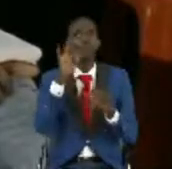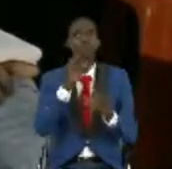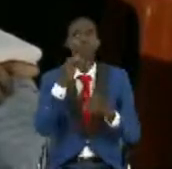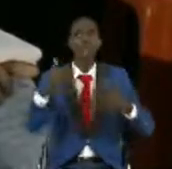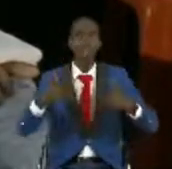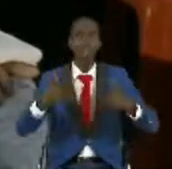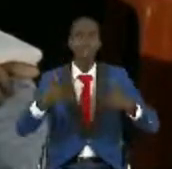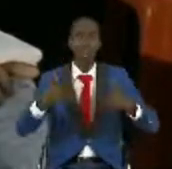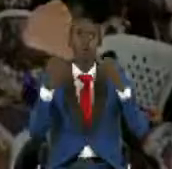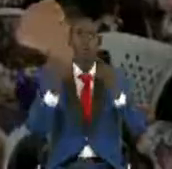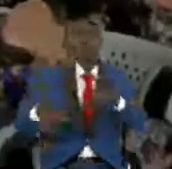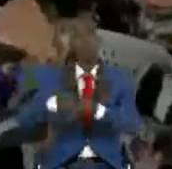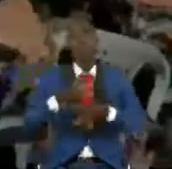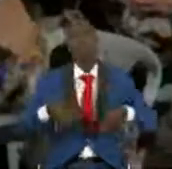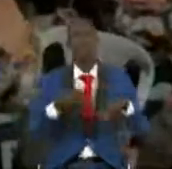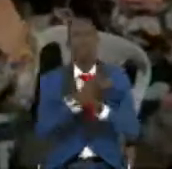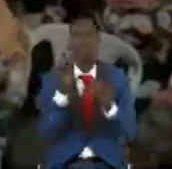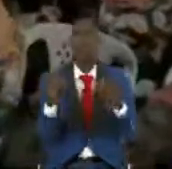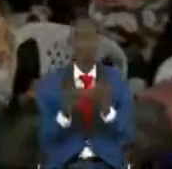sur ta vie.